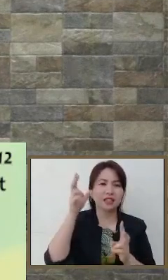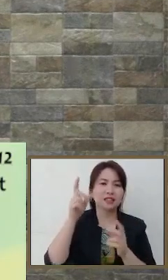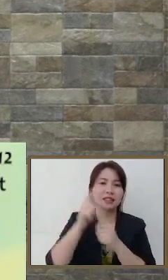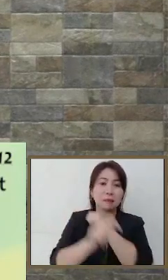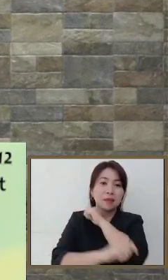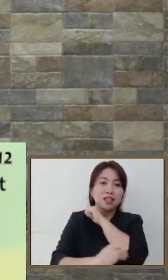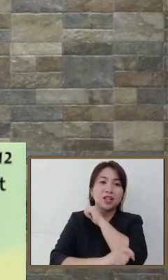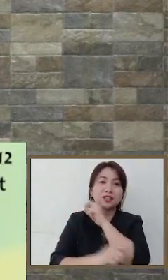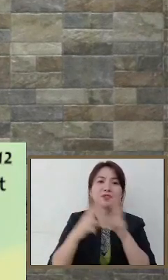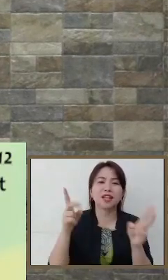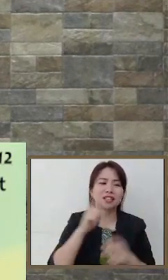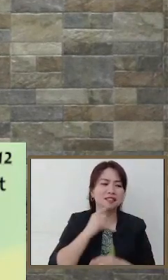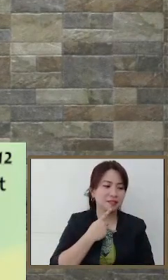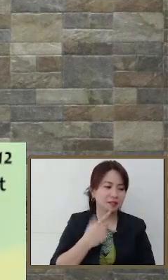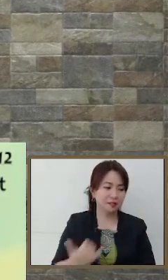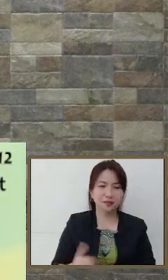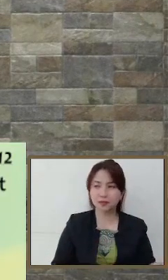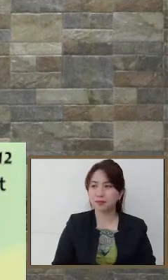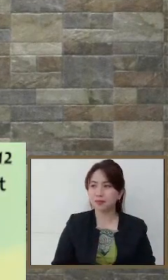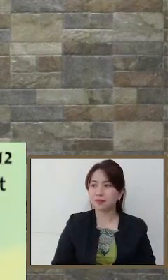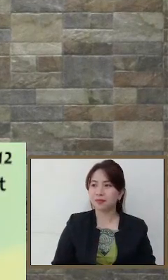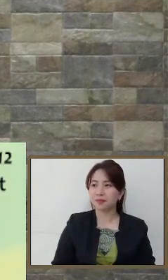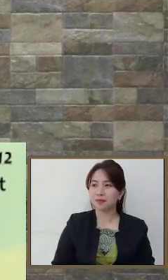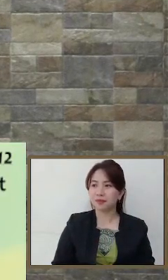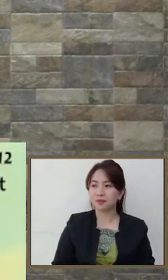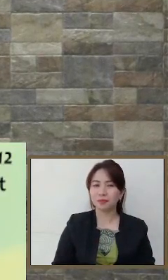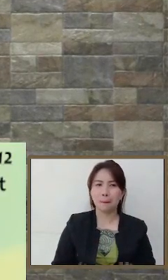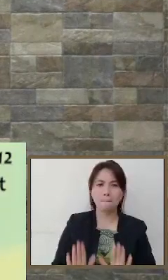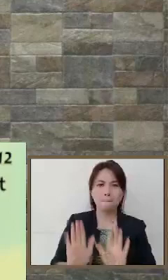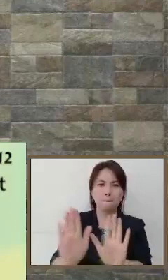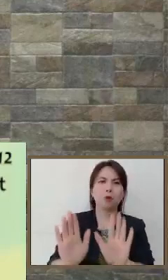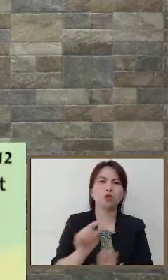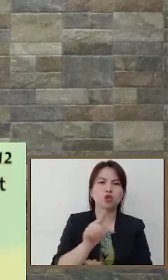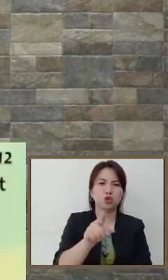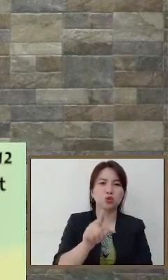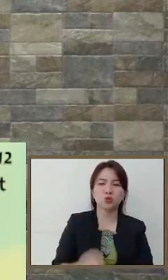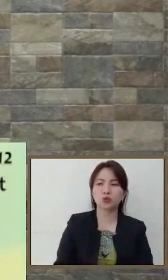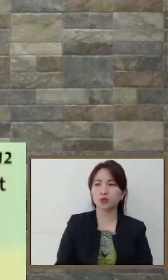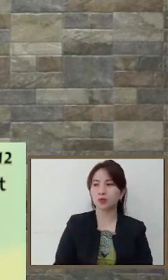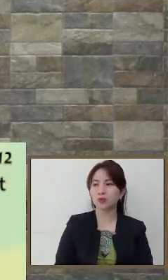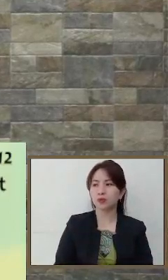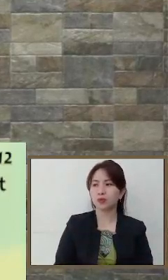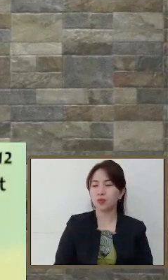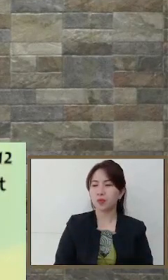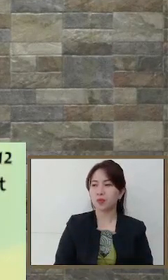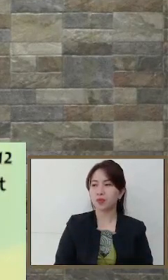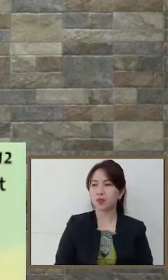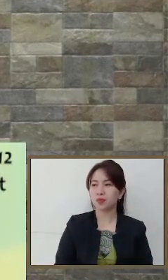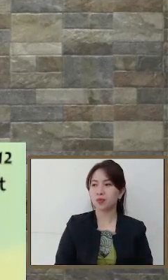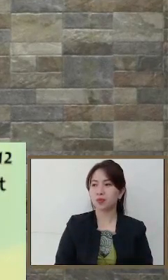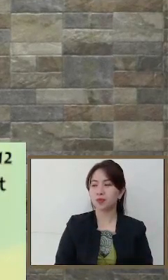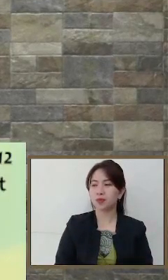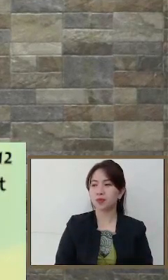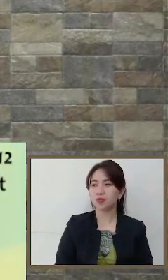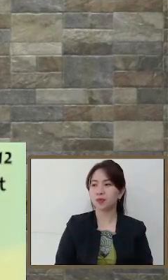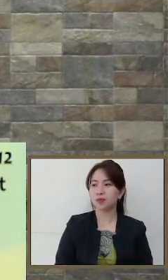temptation hindi ka lang araw-arawin pupwersahin ka pa pupwersahin ka pa ay